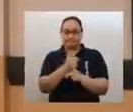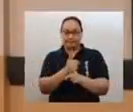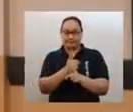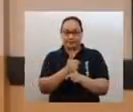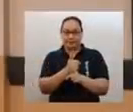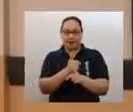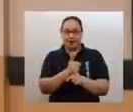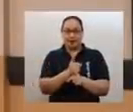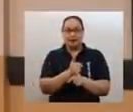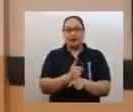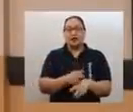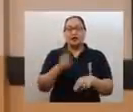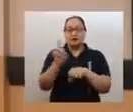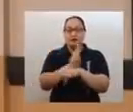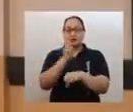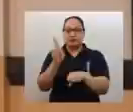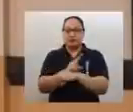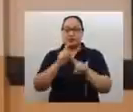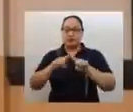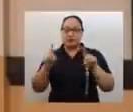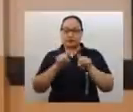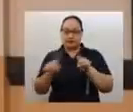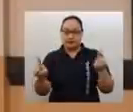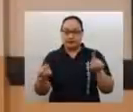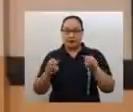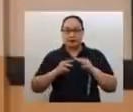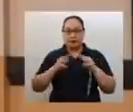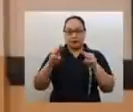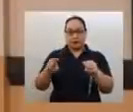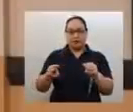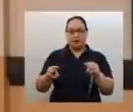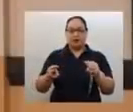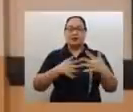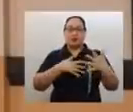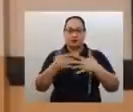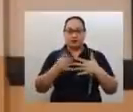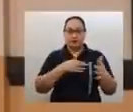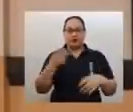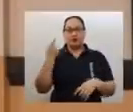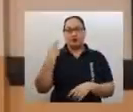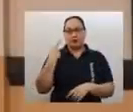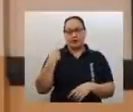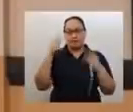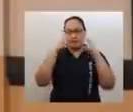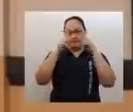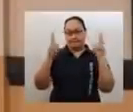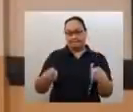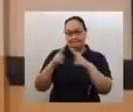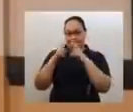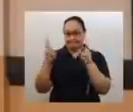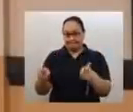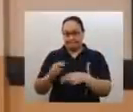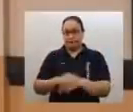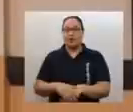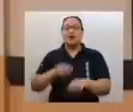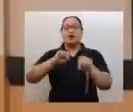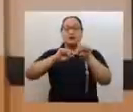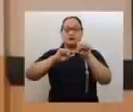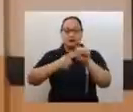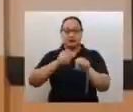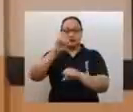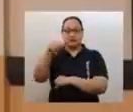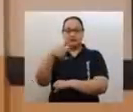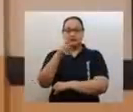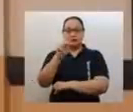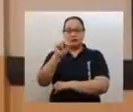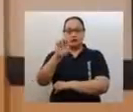wastong pagkatuto gamit ng iba't ibang estratehiya bagamat sila ay nasa kani-kanilang mga tahanan lamang. June 1